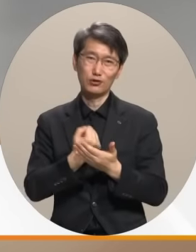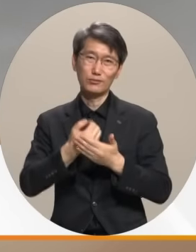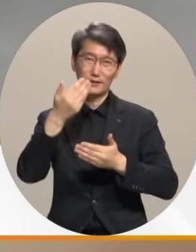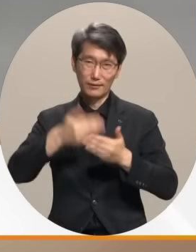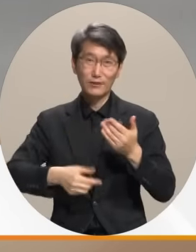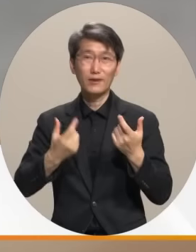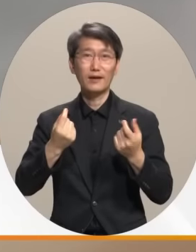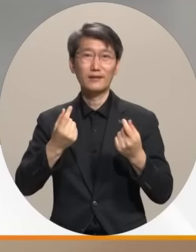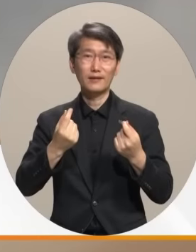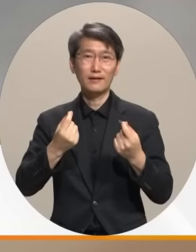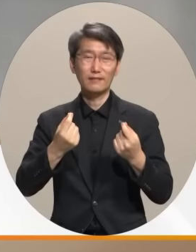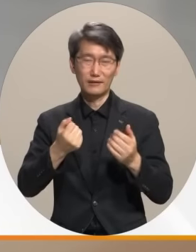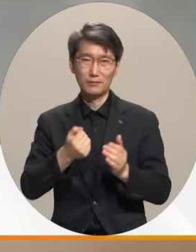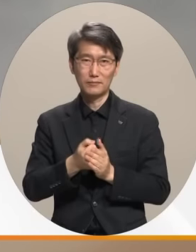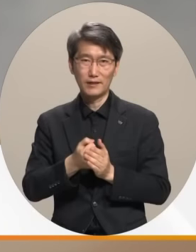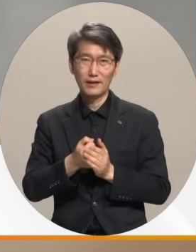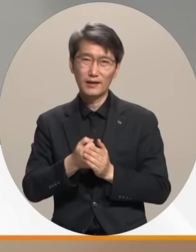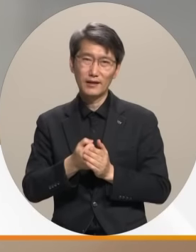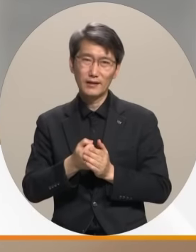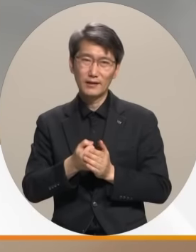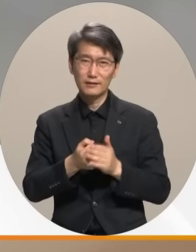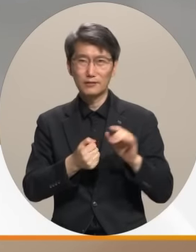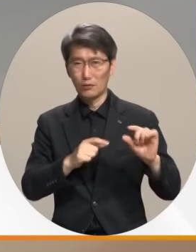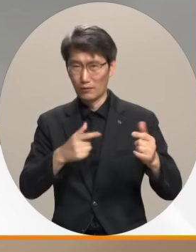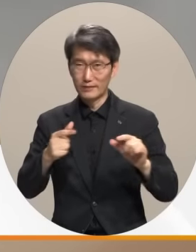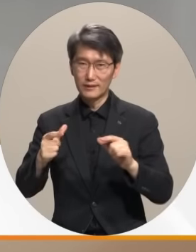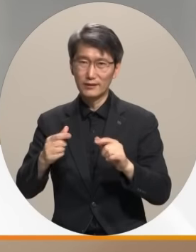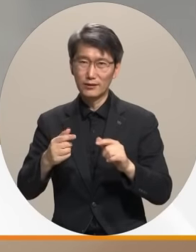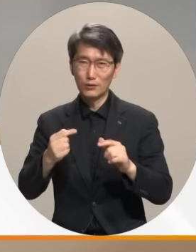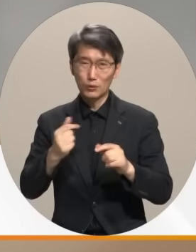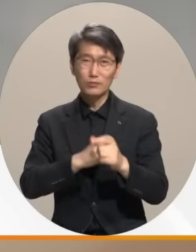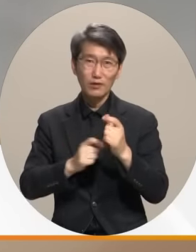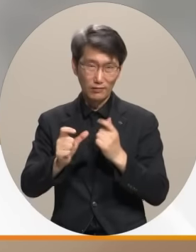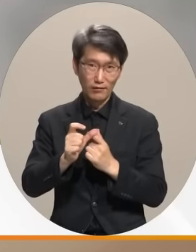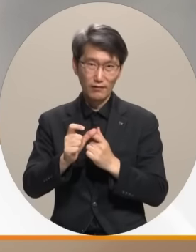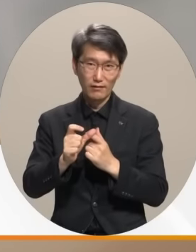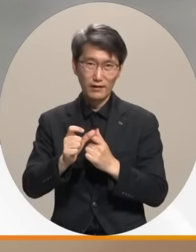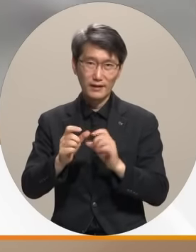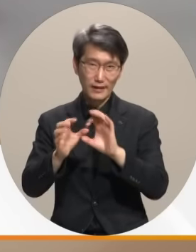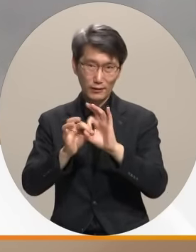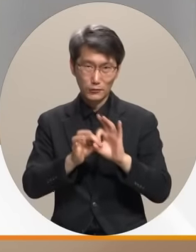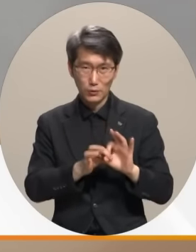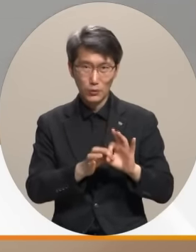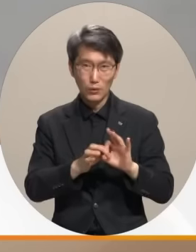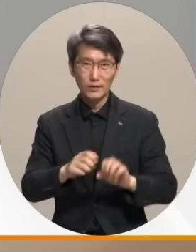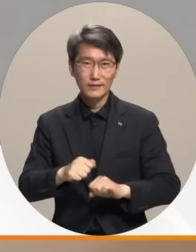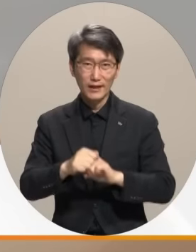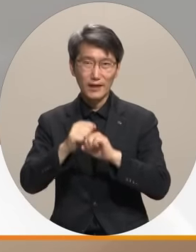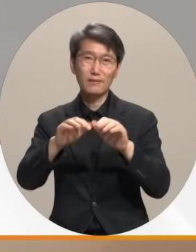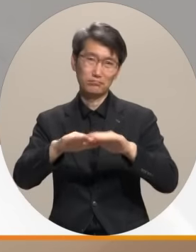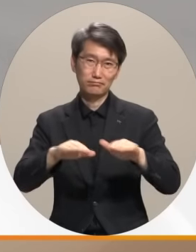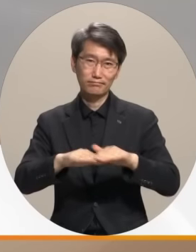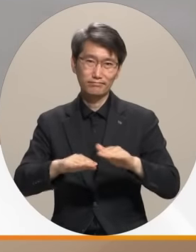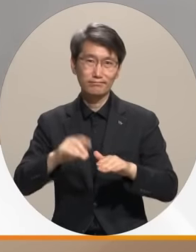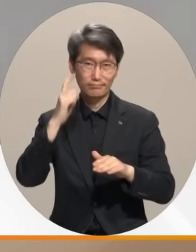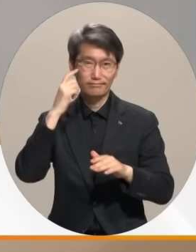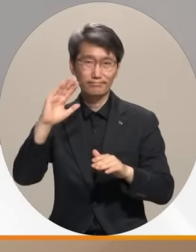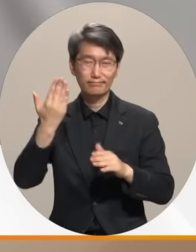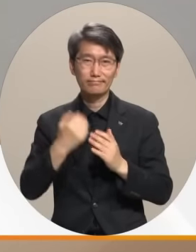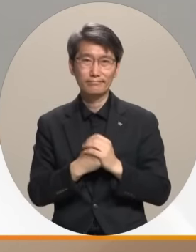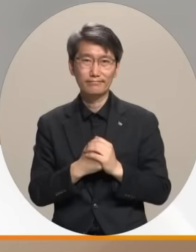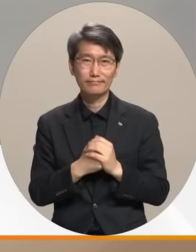곳인 거 같아요 그래서 그 점들을 제가 점점 계속해서 쌓아 나가야 한다고